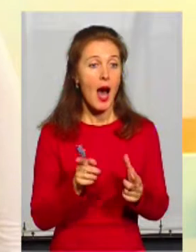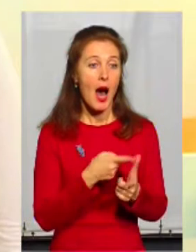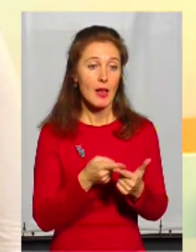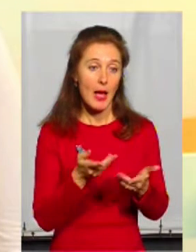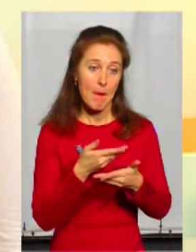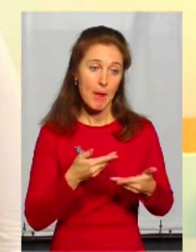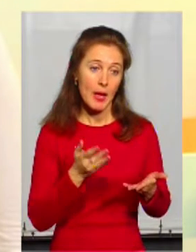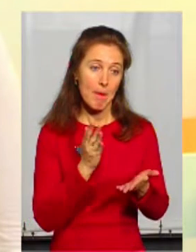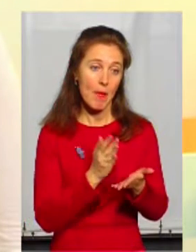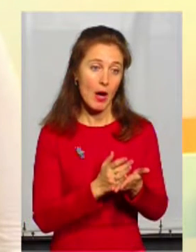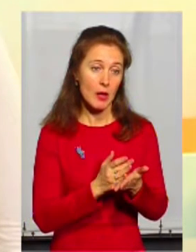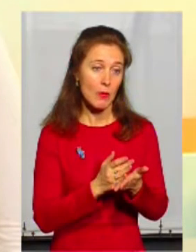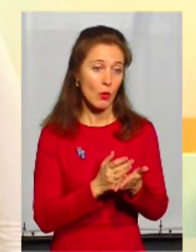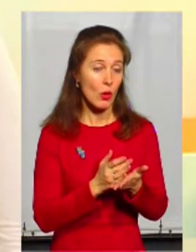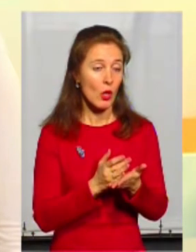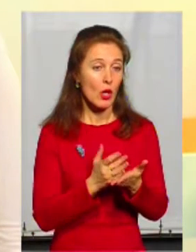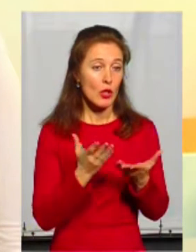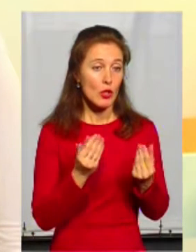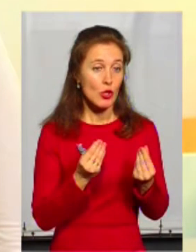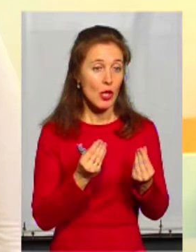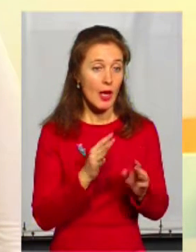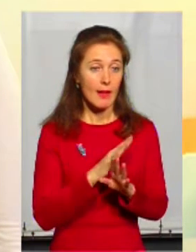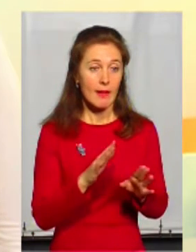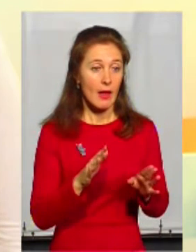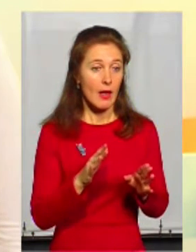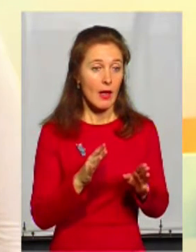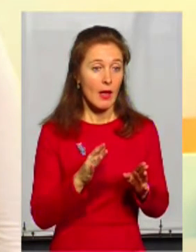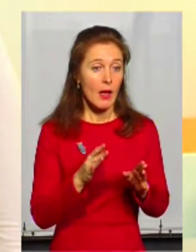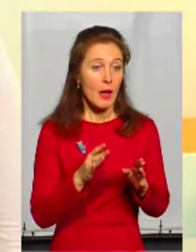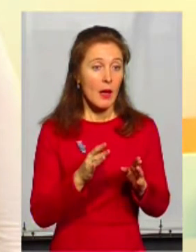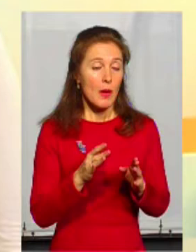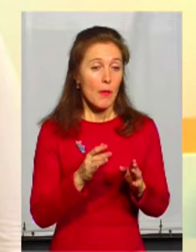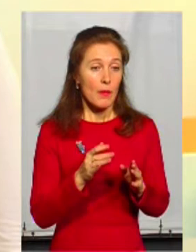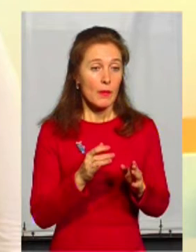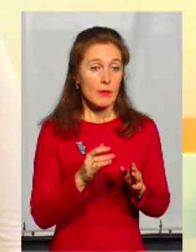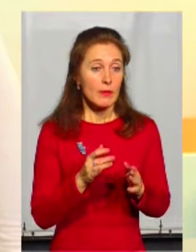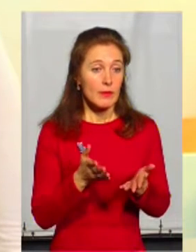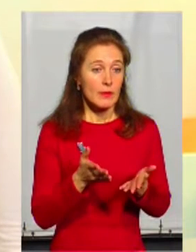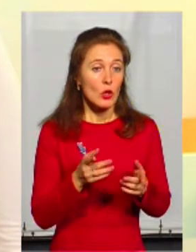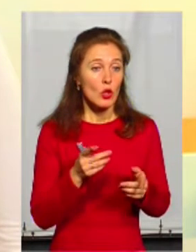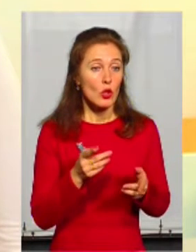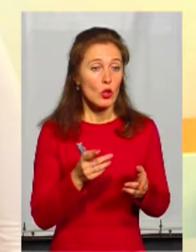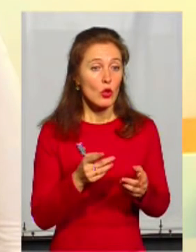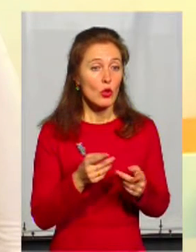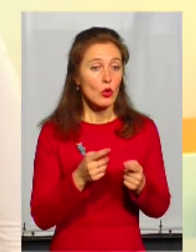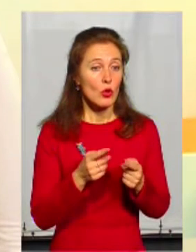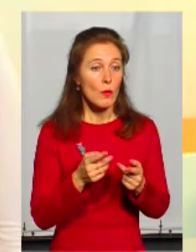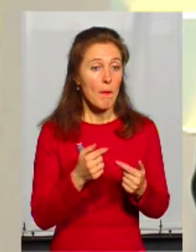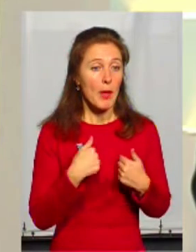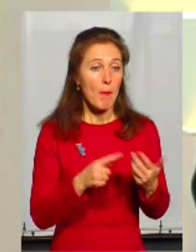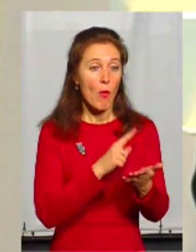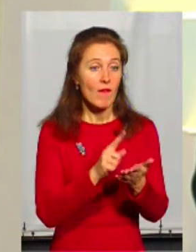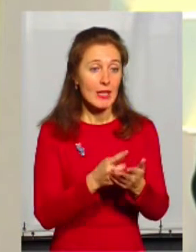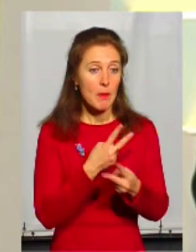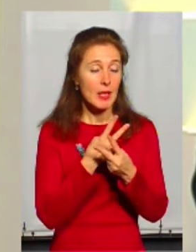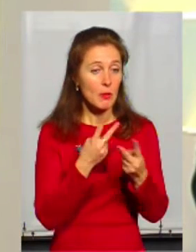орфографічний редактор Word-у, ще не досить пристосований ще до цього правопису, який на сьогодні діє. Тобто, ми маємо передбачити,